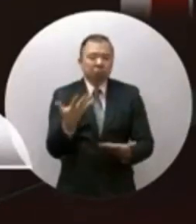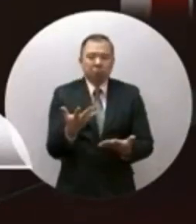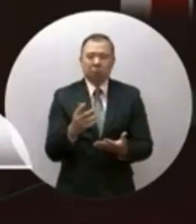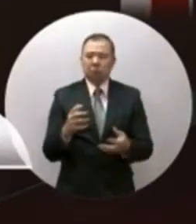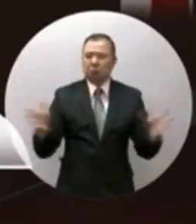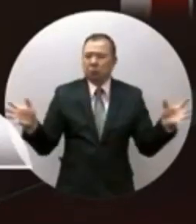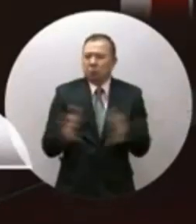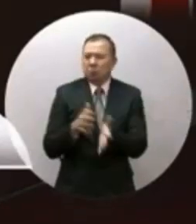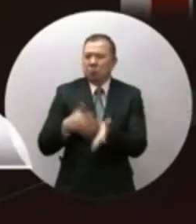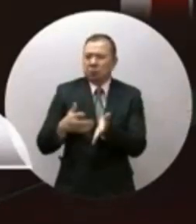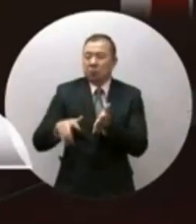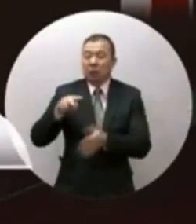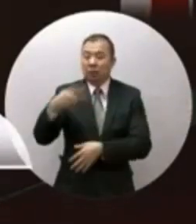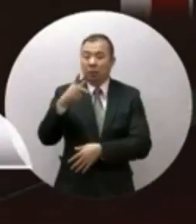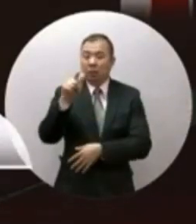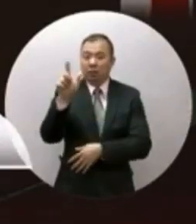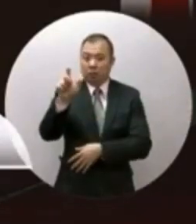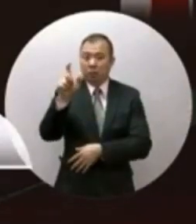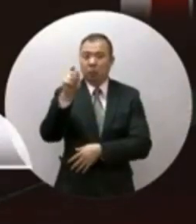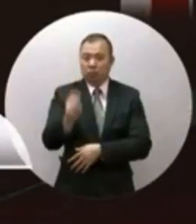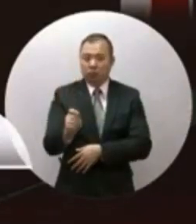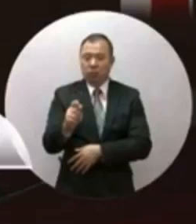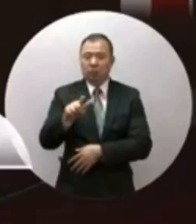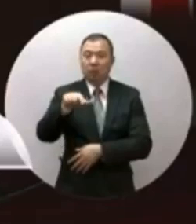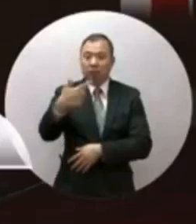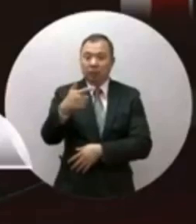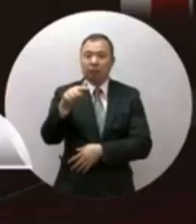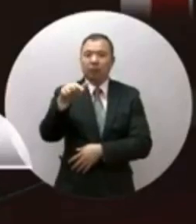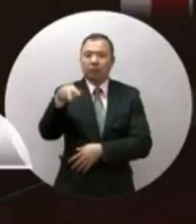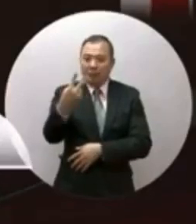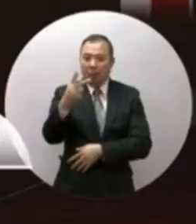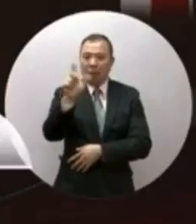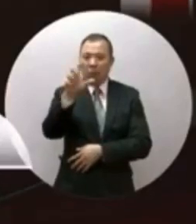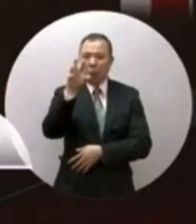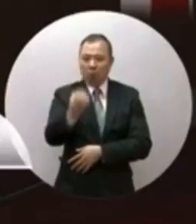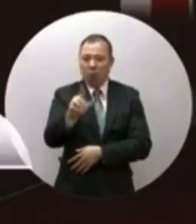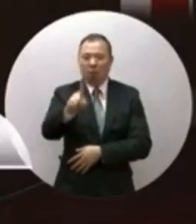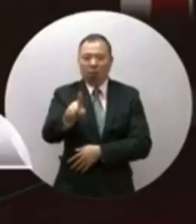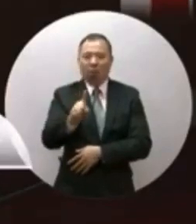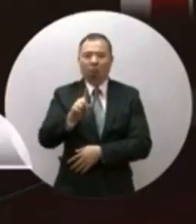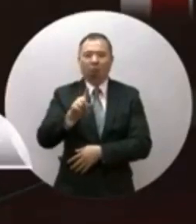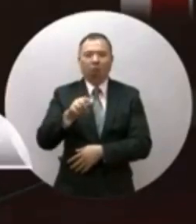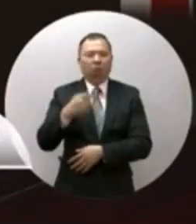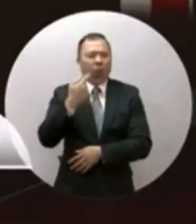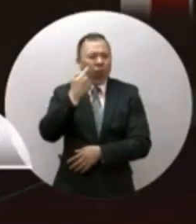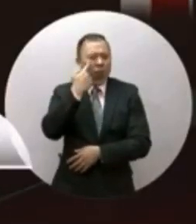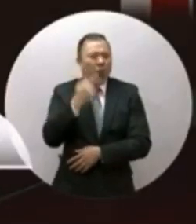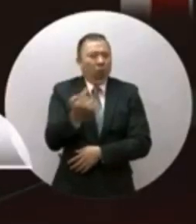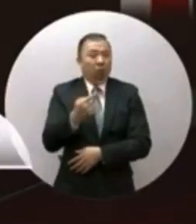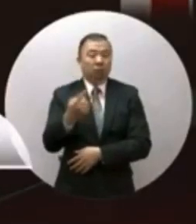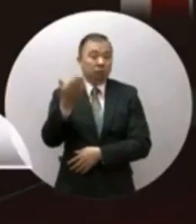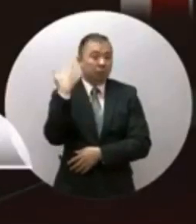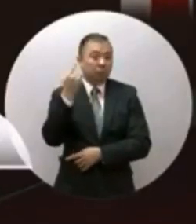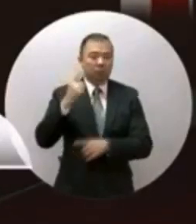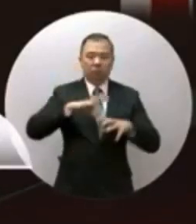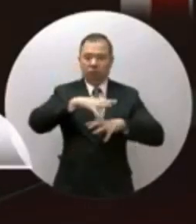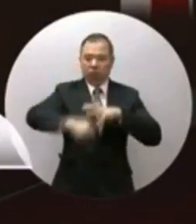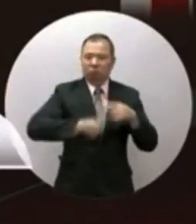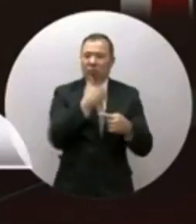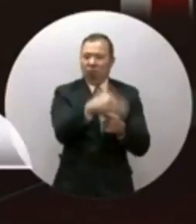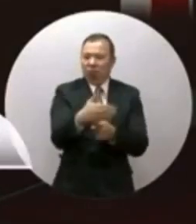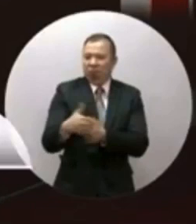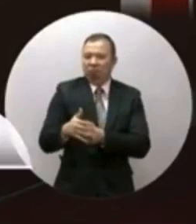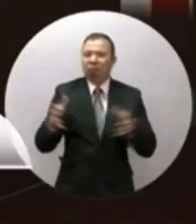过260万确诊个案。当时全世界死亡只有